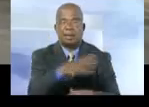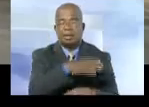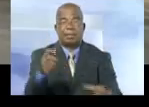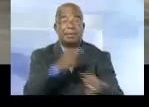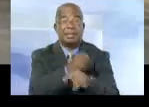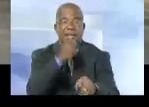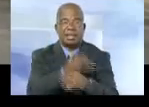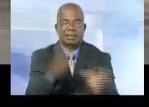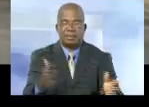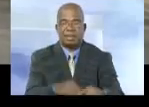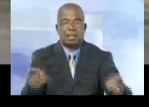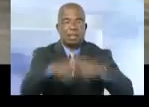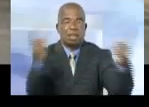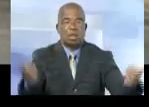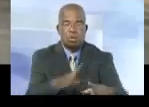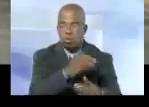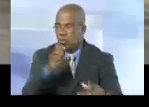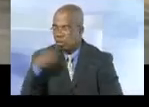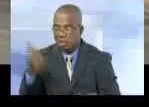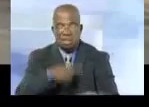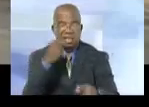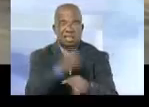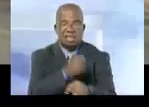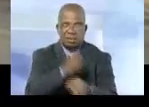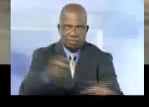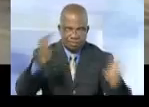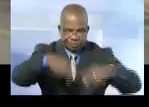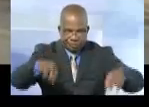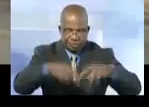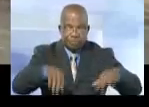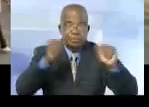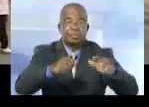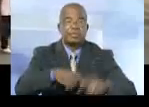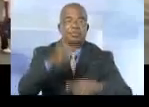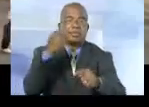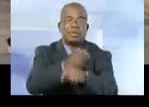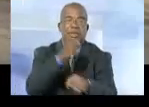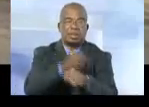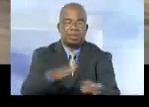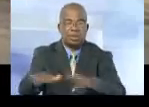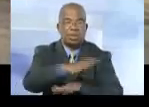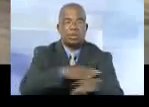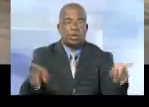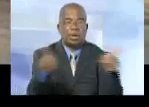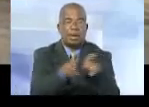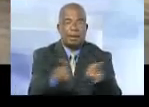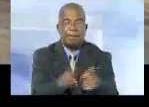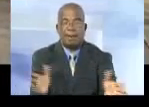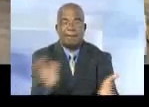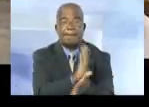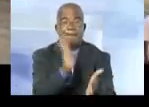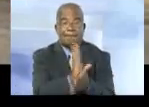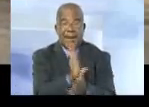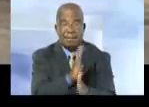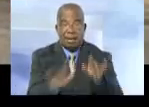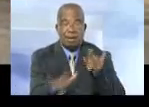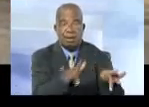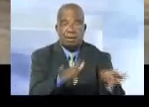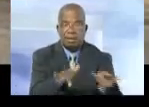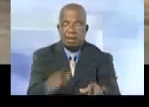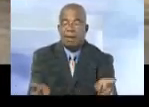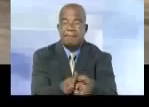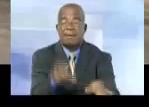groupe de recherche, par exemple, peut travailler en réseau sur le même document, rédiger les articles en commun, même s'ils ne sont pas sur